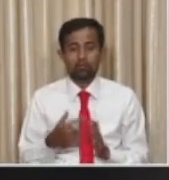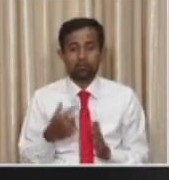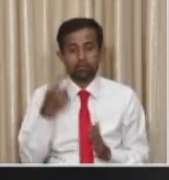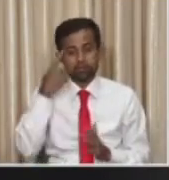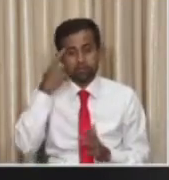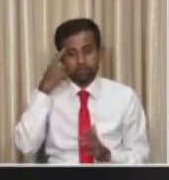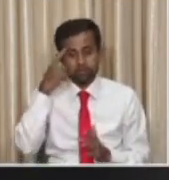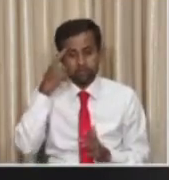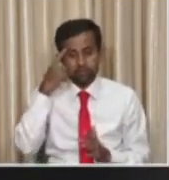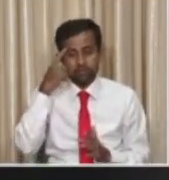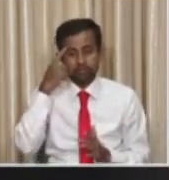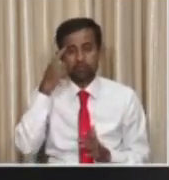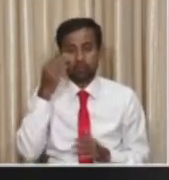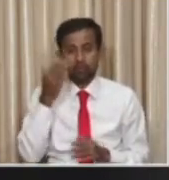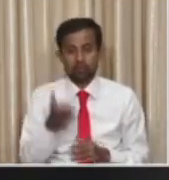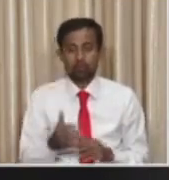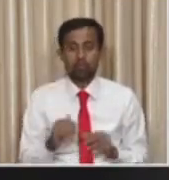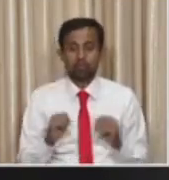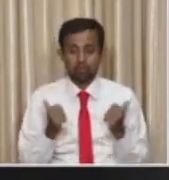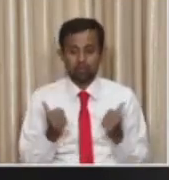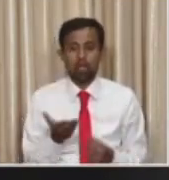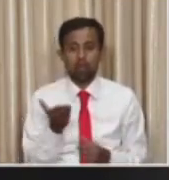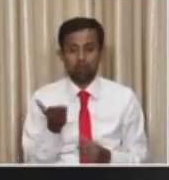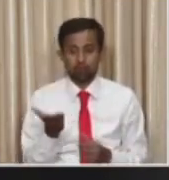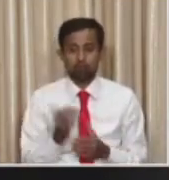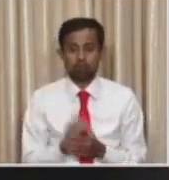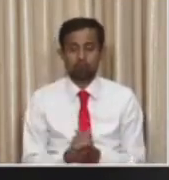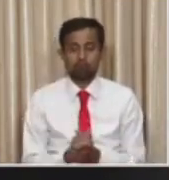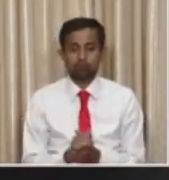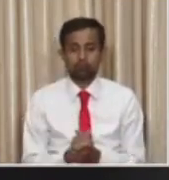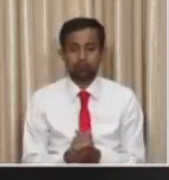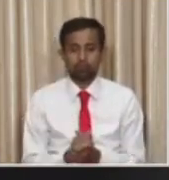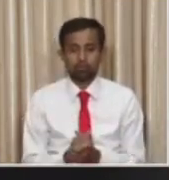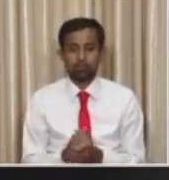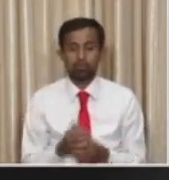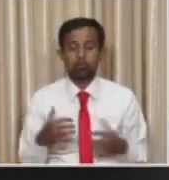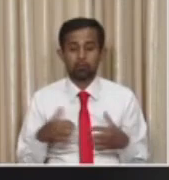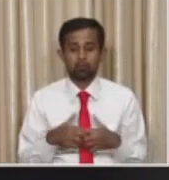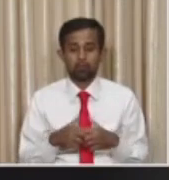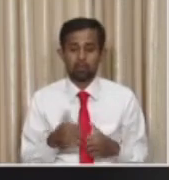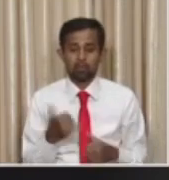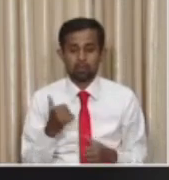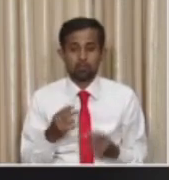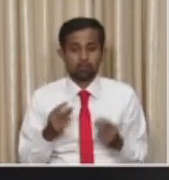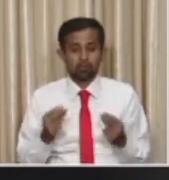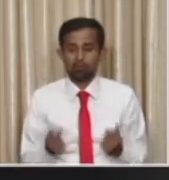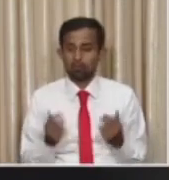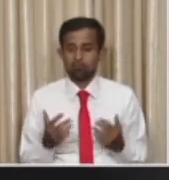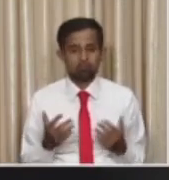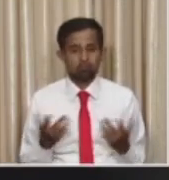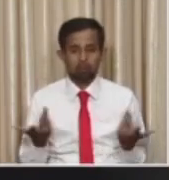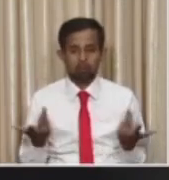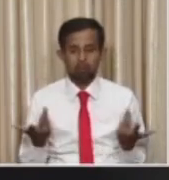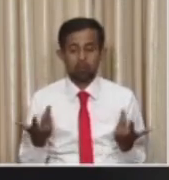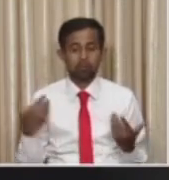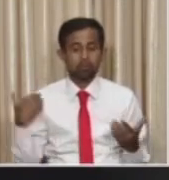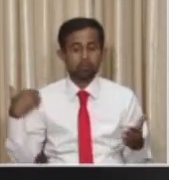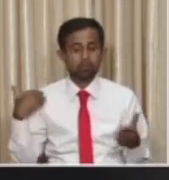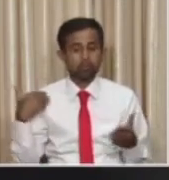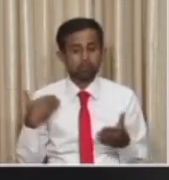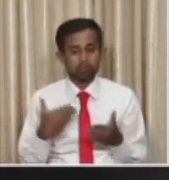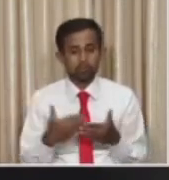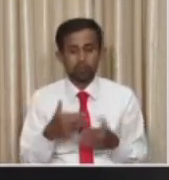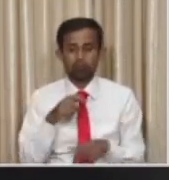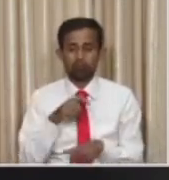අසහනකාරී මානසික මට්ටමක ජීවත් වෙනයි ඉන්නවා. ඉතින් මේ තත්ත්වය හදිසියේ ඇති වූ තත්ත්වයක් නෙමෙයි, දීර්ඝ කාලීනව